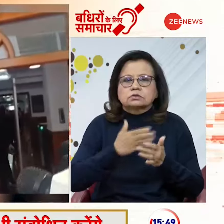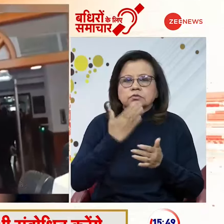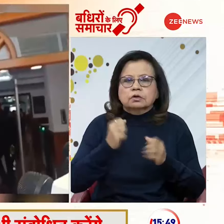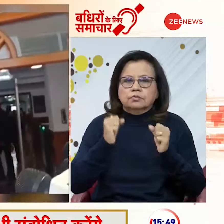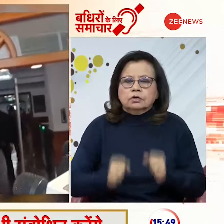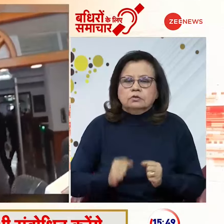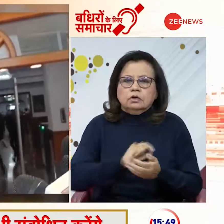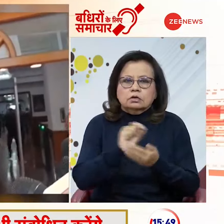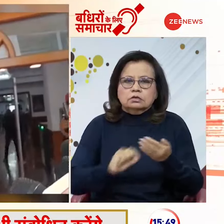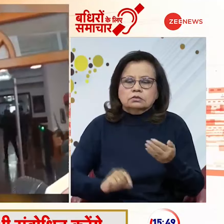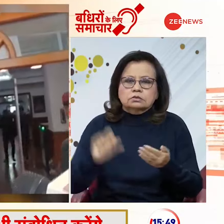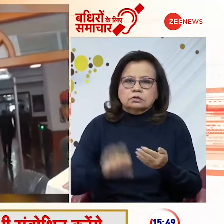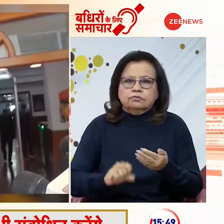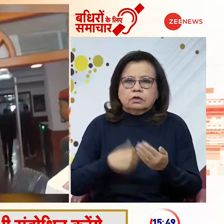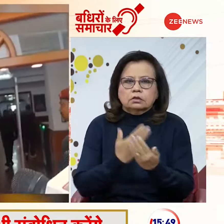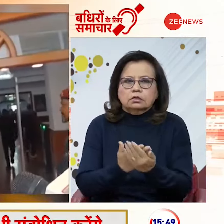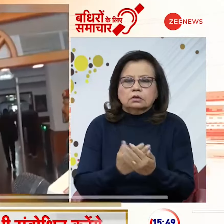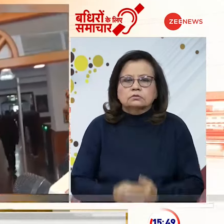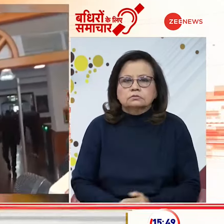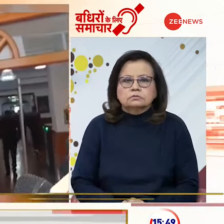पद से स्तीपा दे दिया है